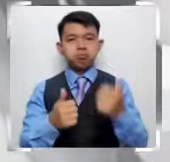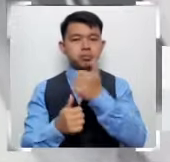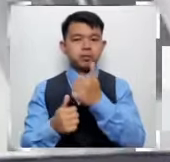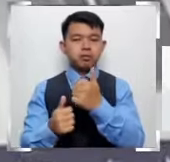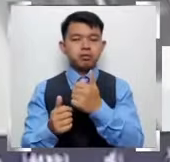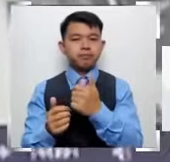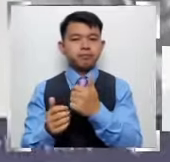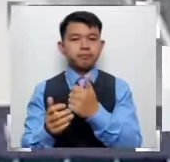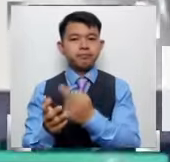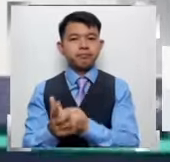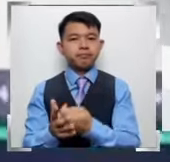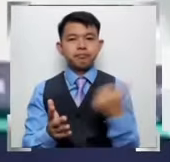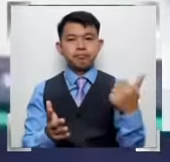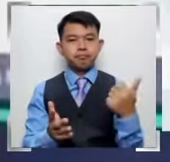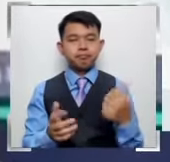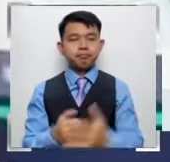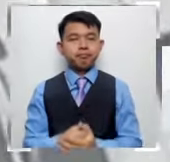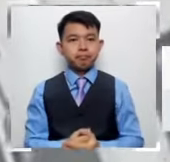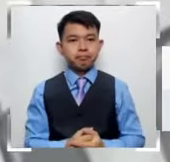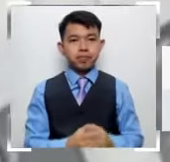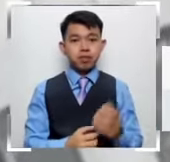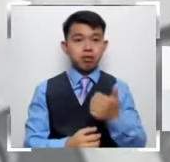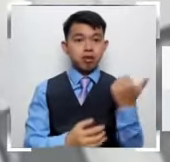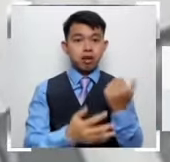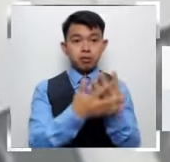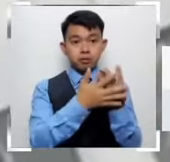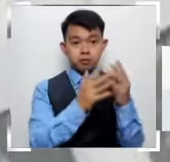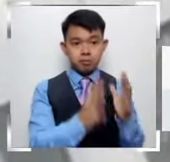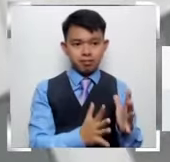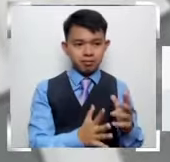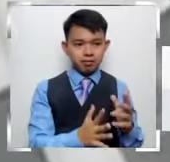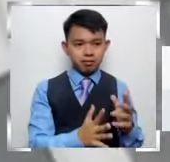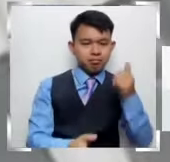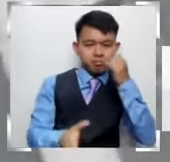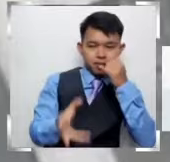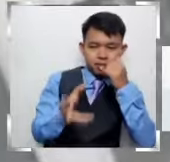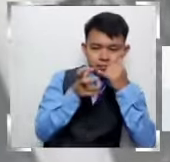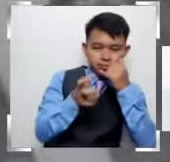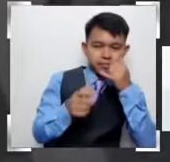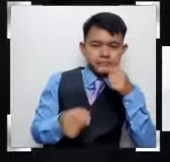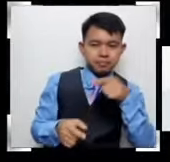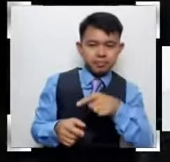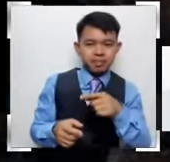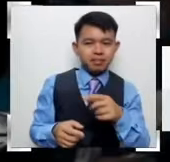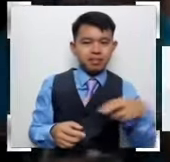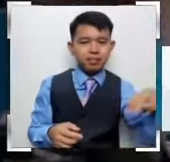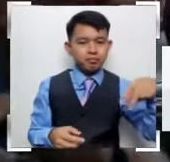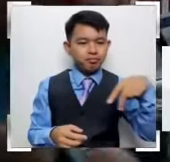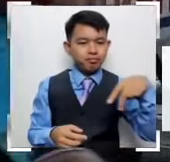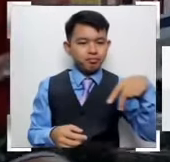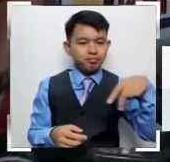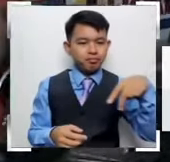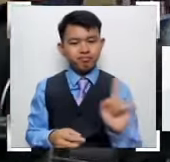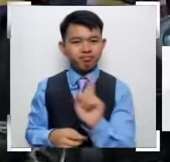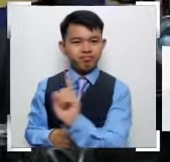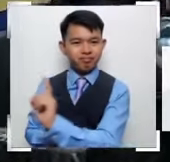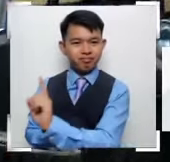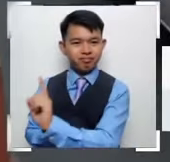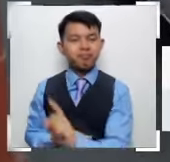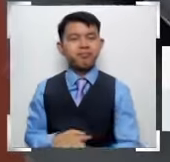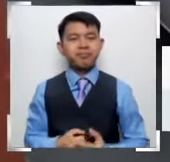ilan sa mga pumugang preso, nahagip pa ng CCTV na naglalakad lang sa kalsada. Bandang alas 11 ng